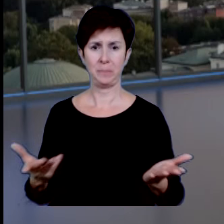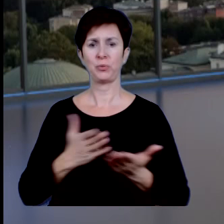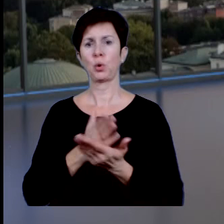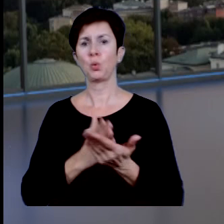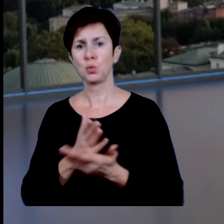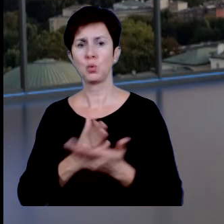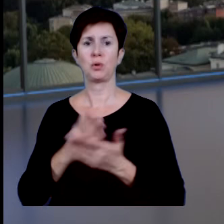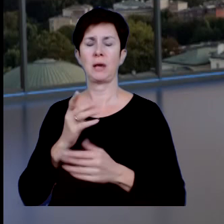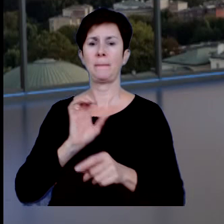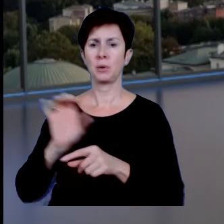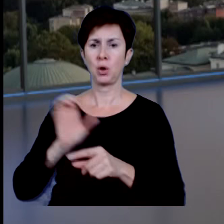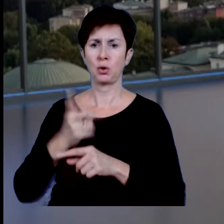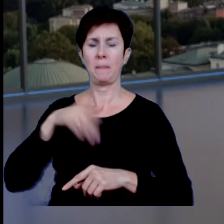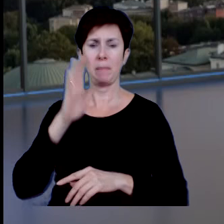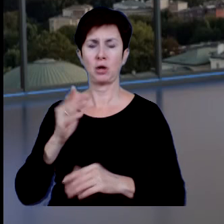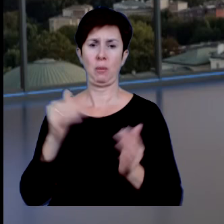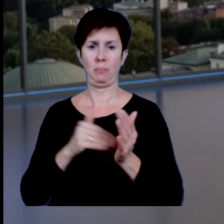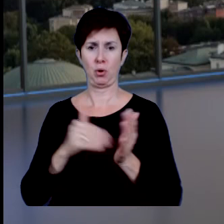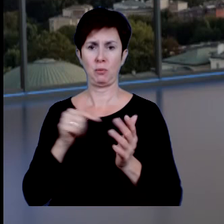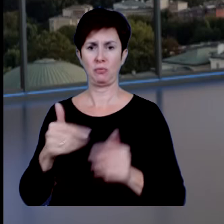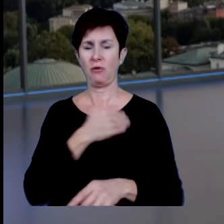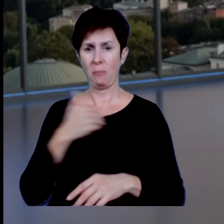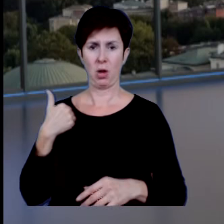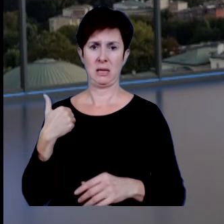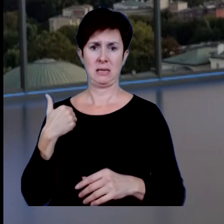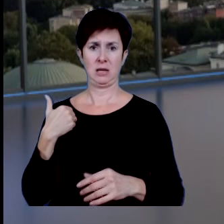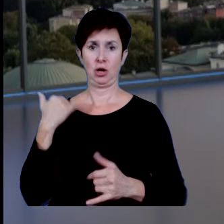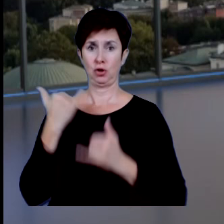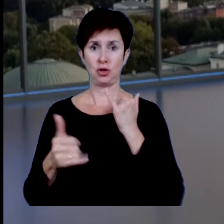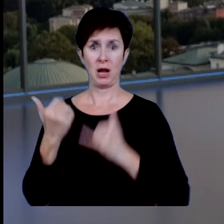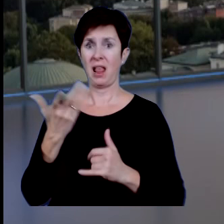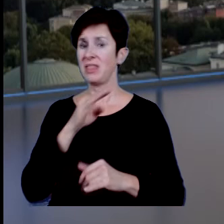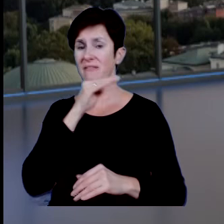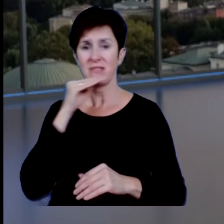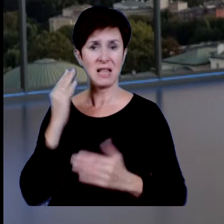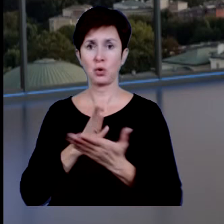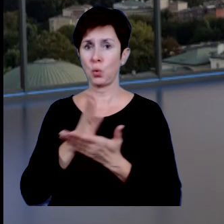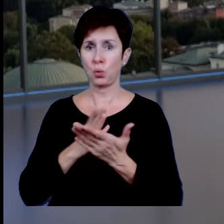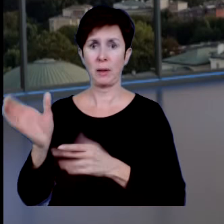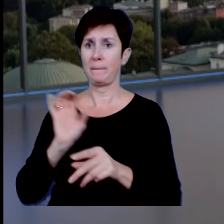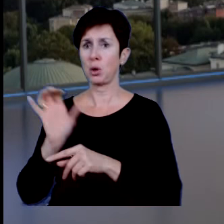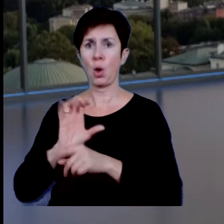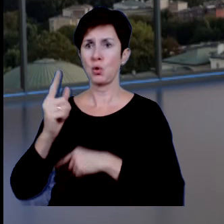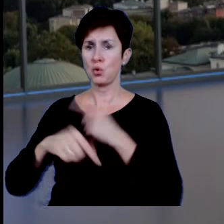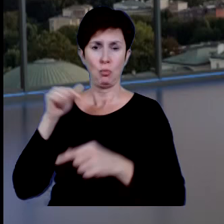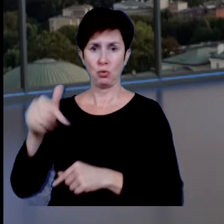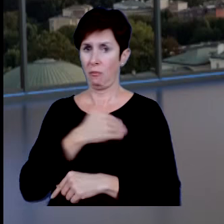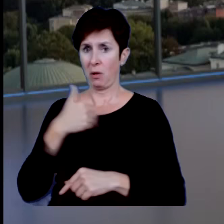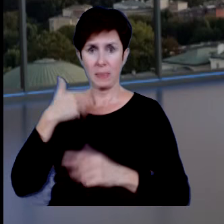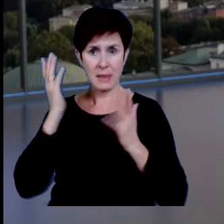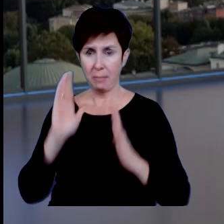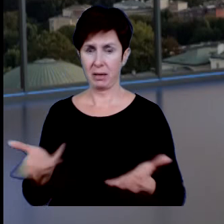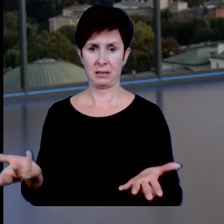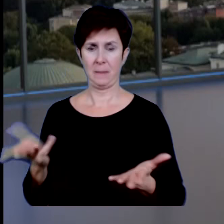będą potrzebne w Polsce, będzie na nie popyt. I jeżeli nie dostarczą tych usług, tych produktów polskie firmy, na przykład